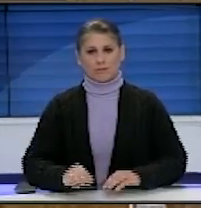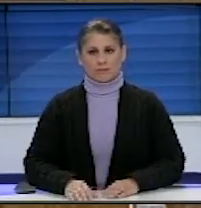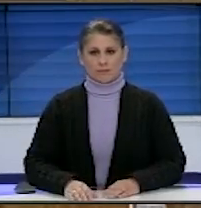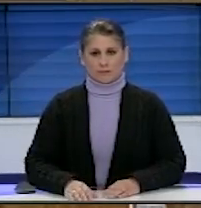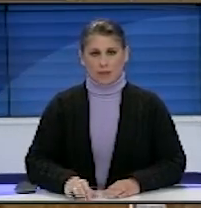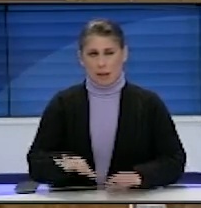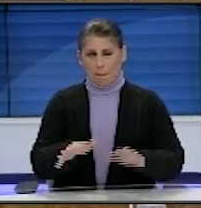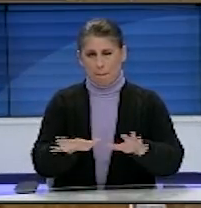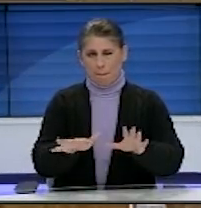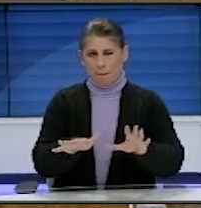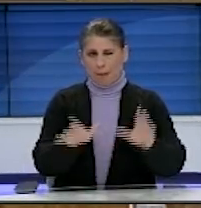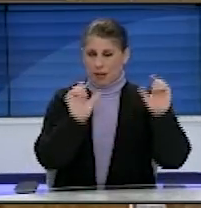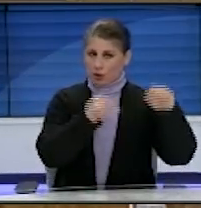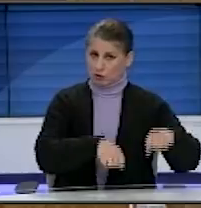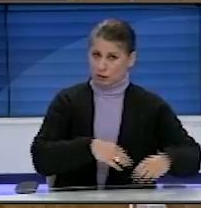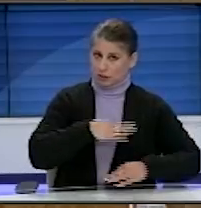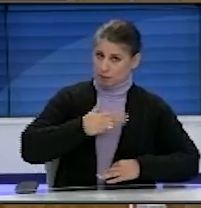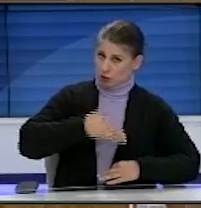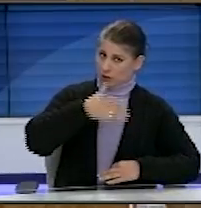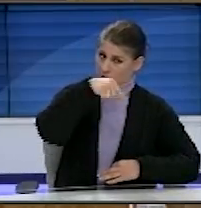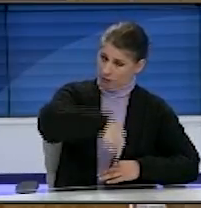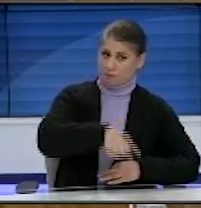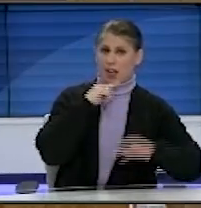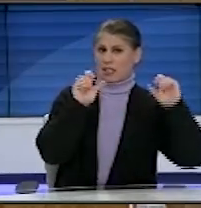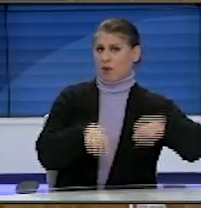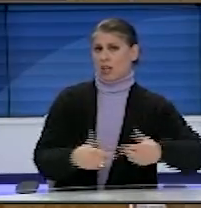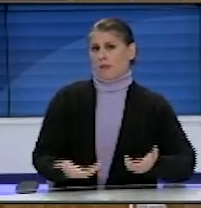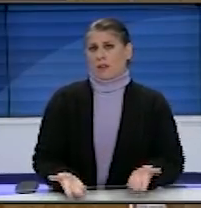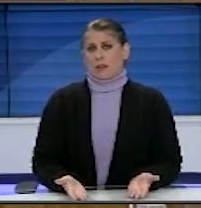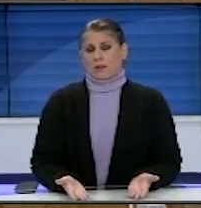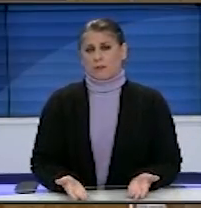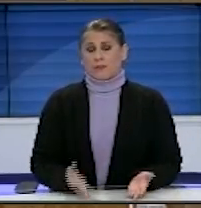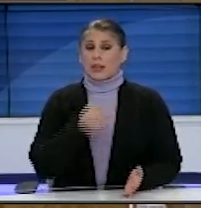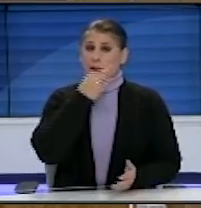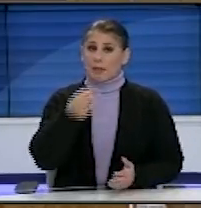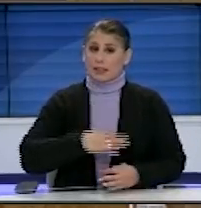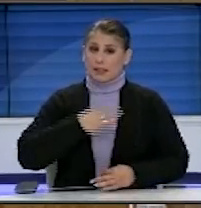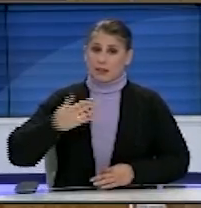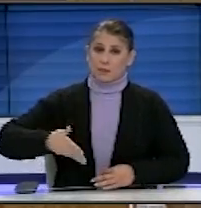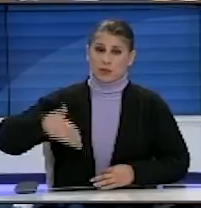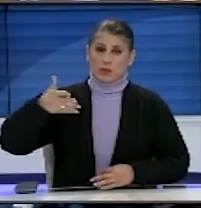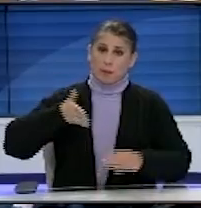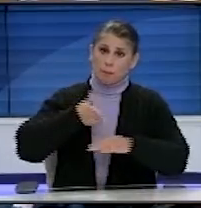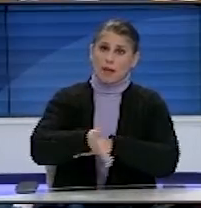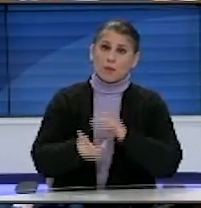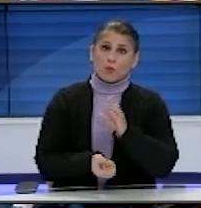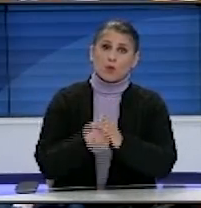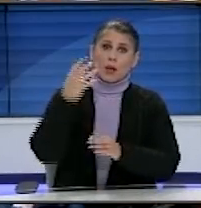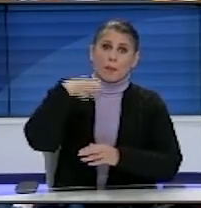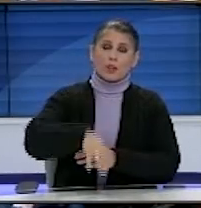στην οποία μάλλον συμφωνείτε, κύριο Μητσοτάκη, από ό,τι ακούσαμε σήμερα. Είπατε επίσης, κύριε Μητσοτάκη, ότι μπαίνουμε σε μια νέα